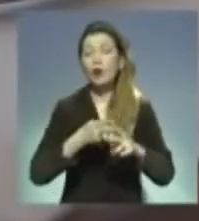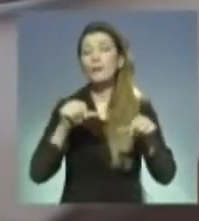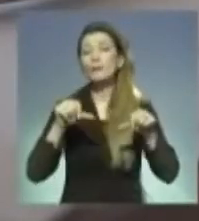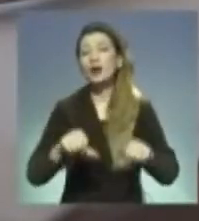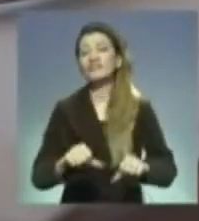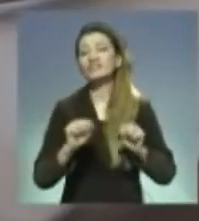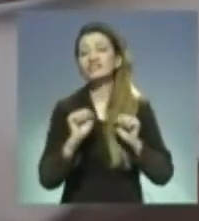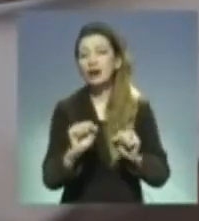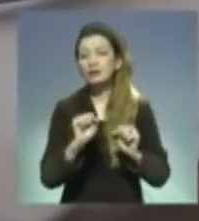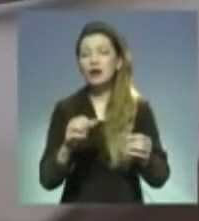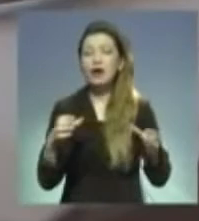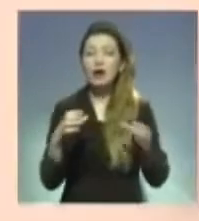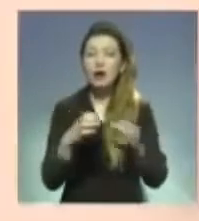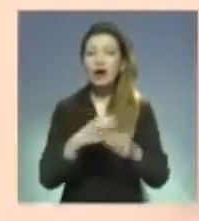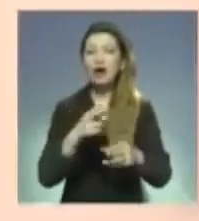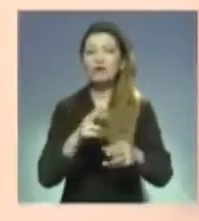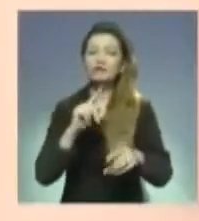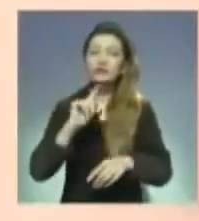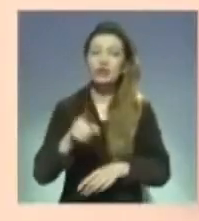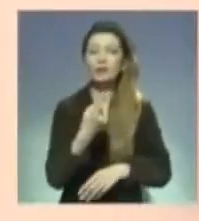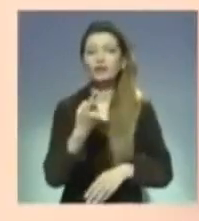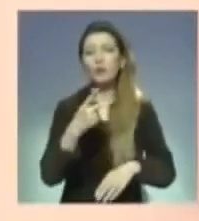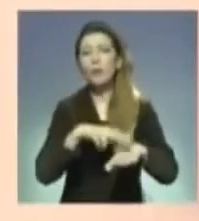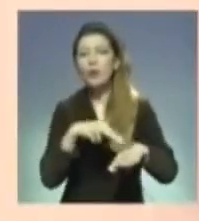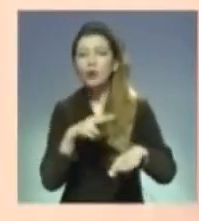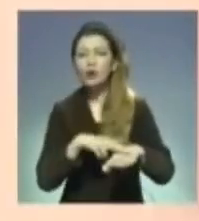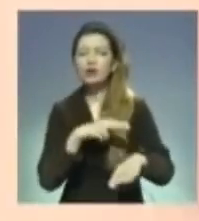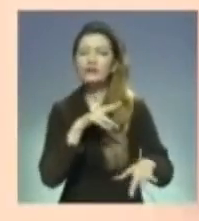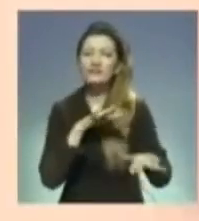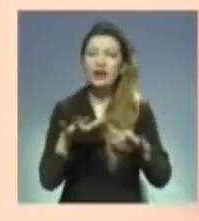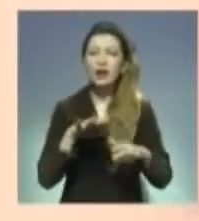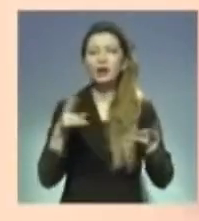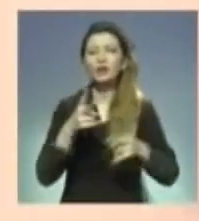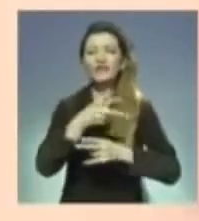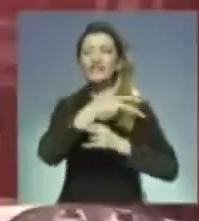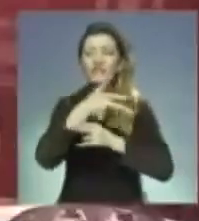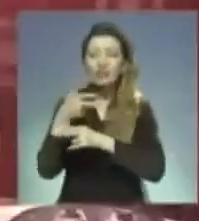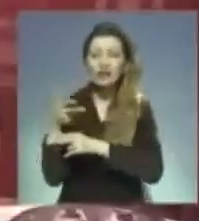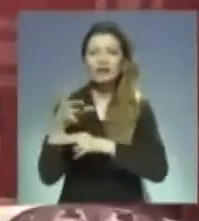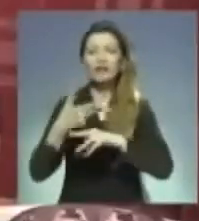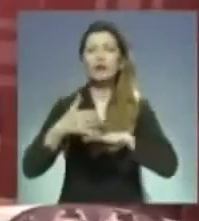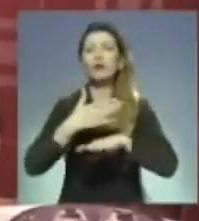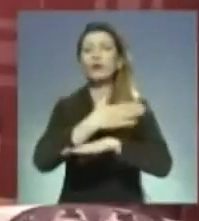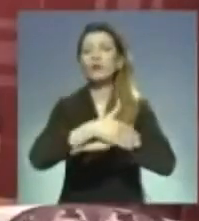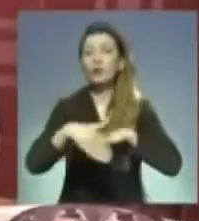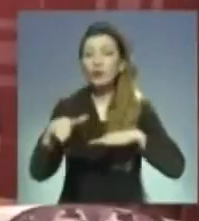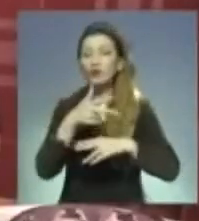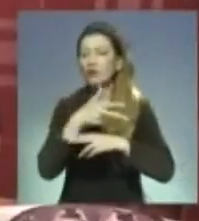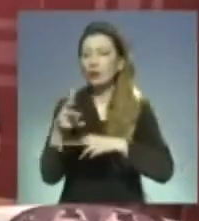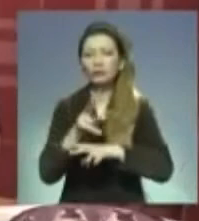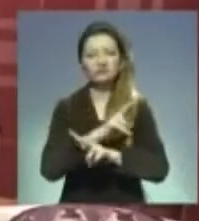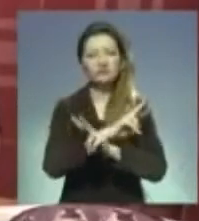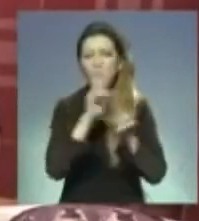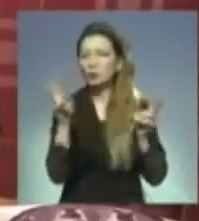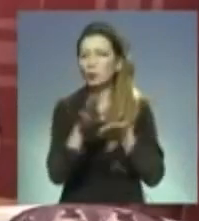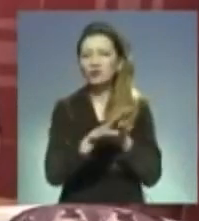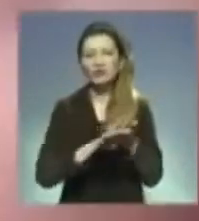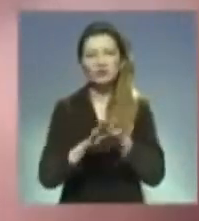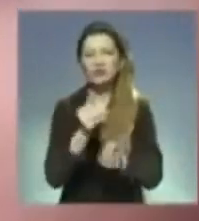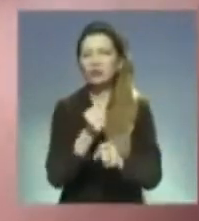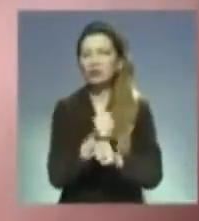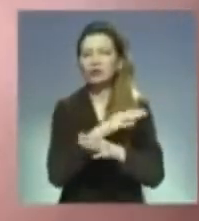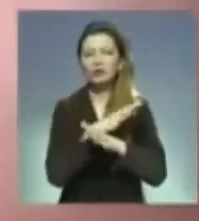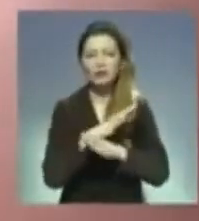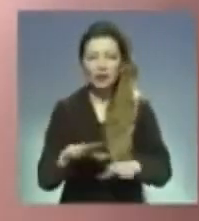полицейские изъяли и внесли в материалы уголовного дела видео с уличных камер наблюдения. Но этого по непонятным причинам не